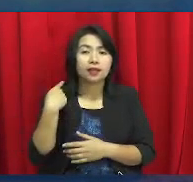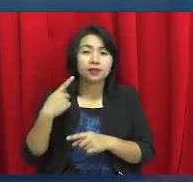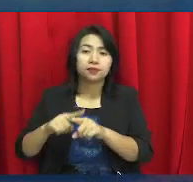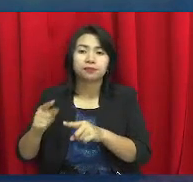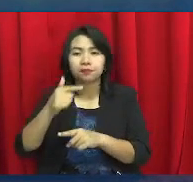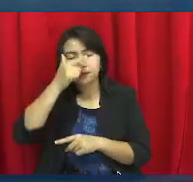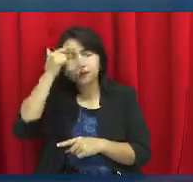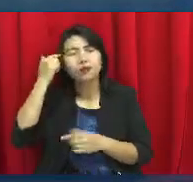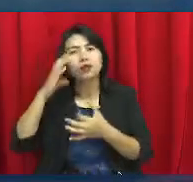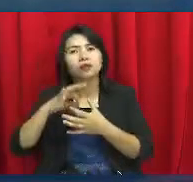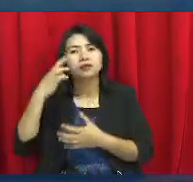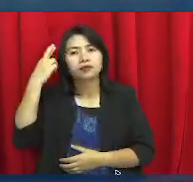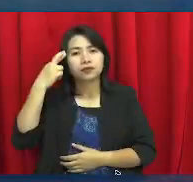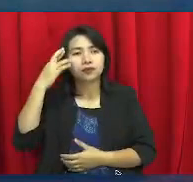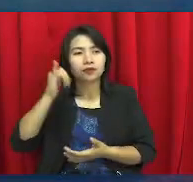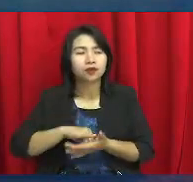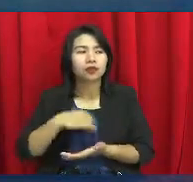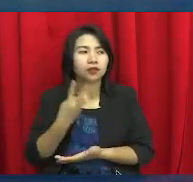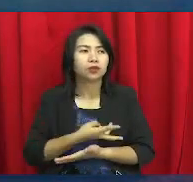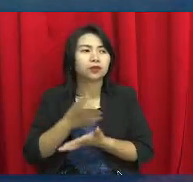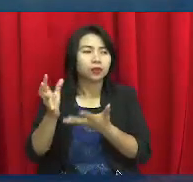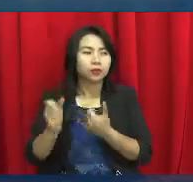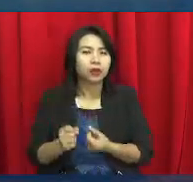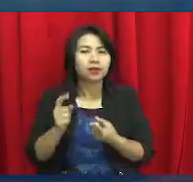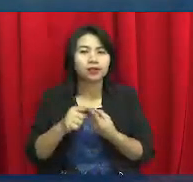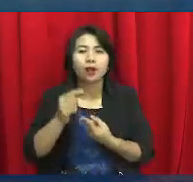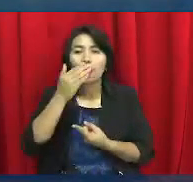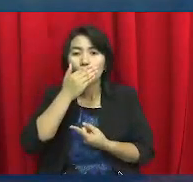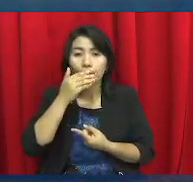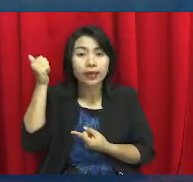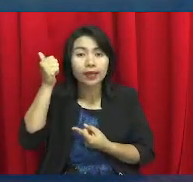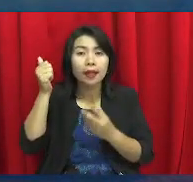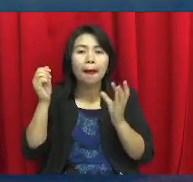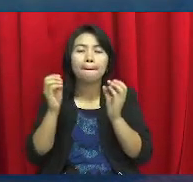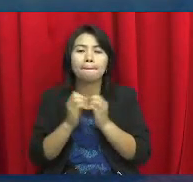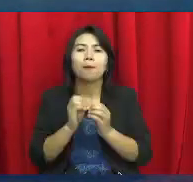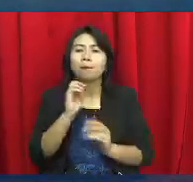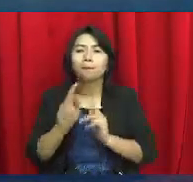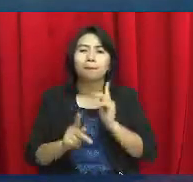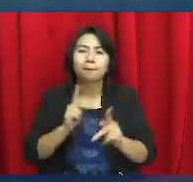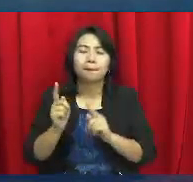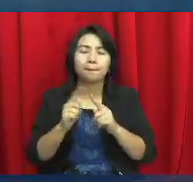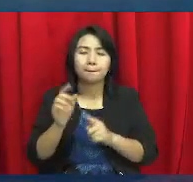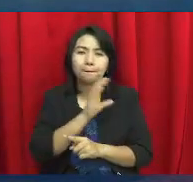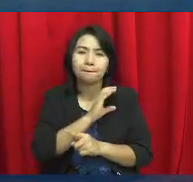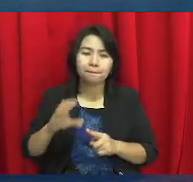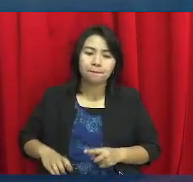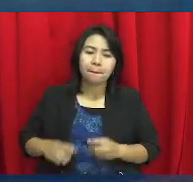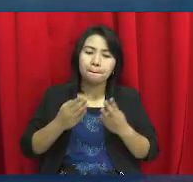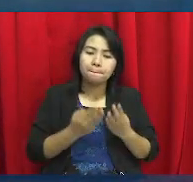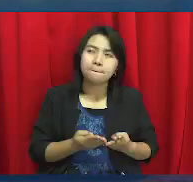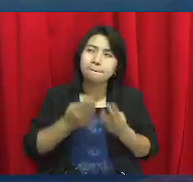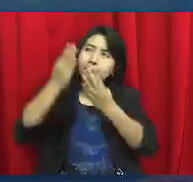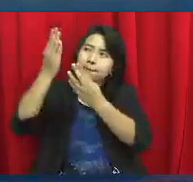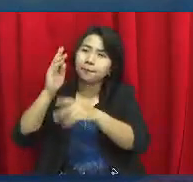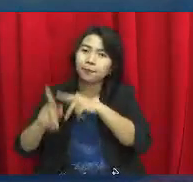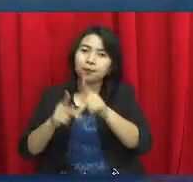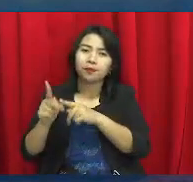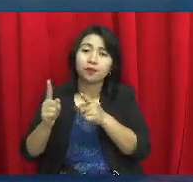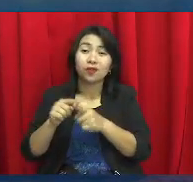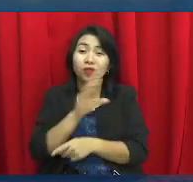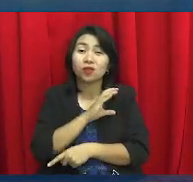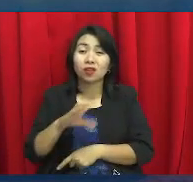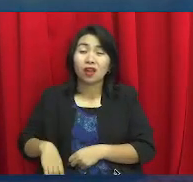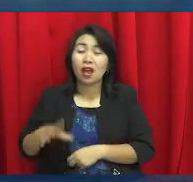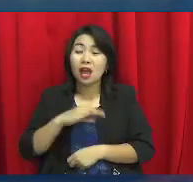of the reason that we want to win more people to Christ. Ma-win natin sila pag makita nila yung kaibahan, hindi